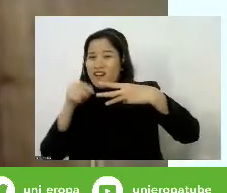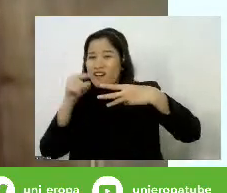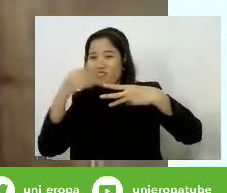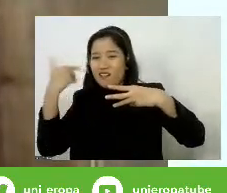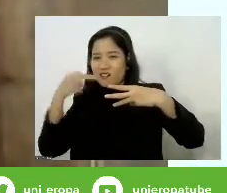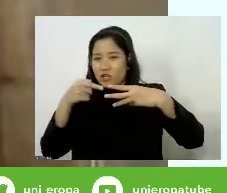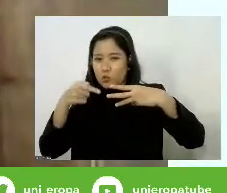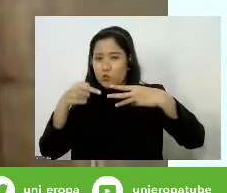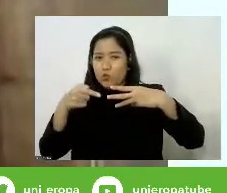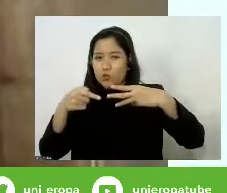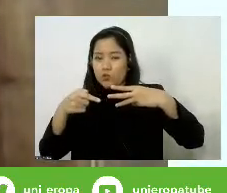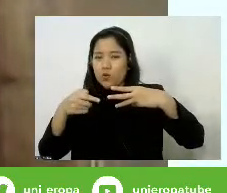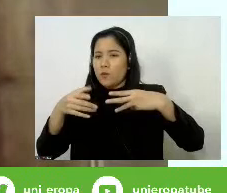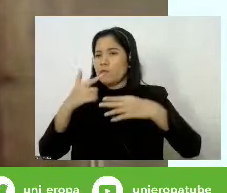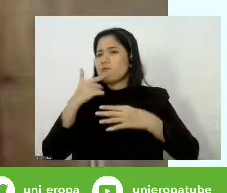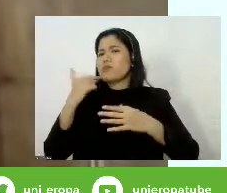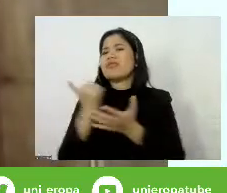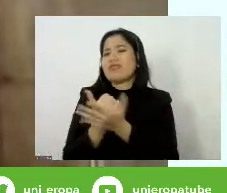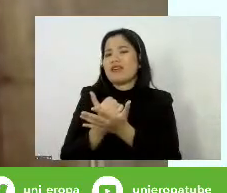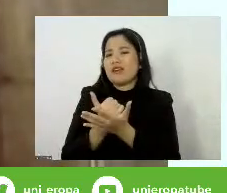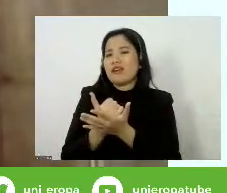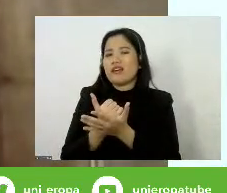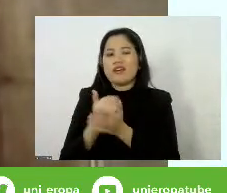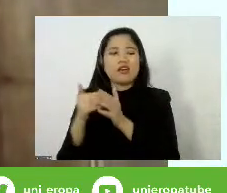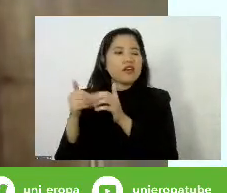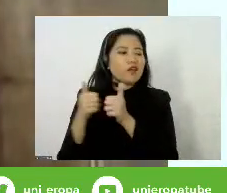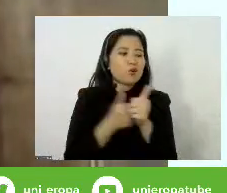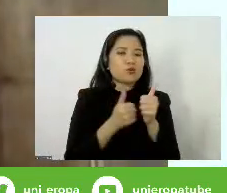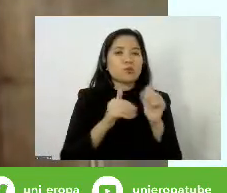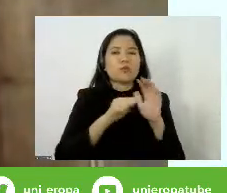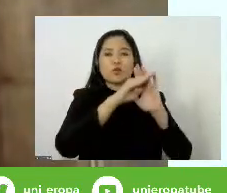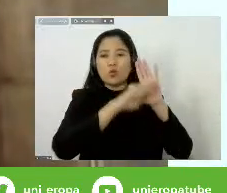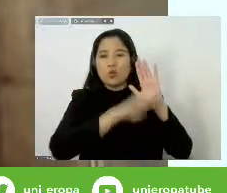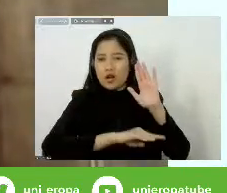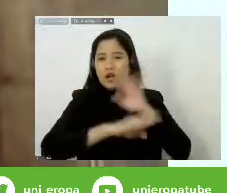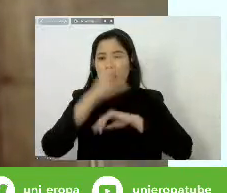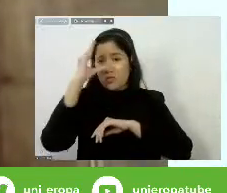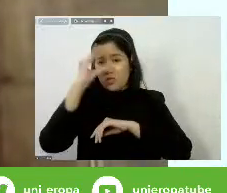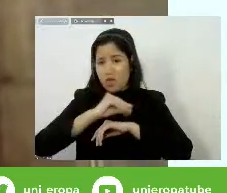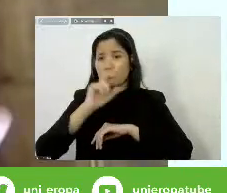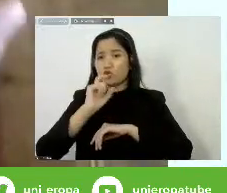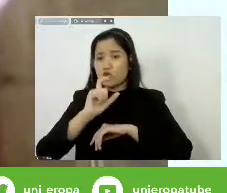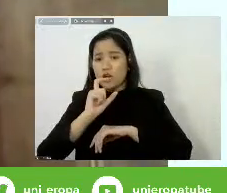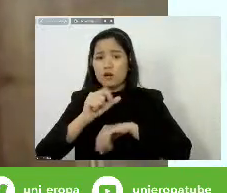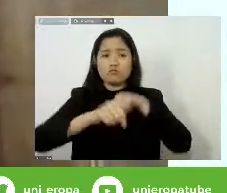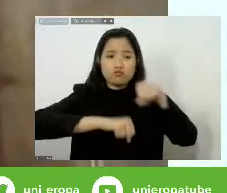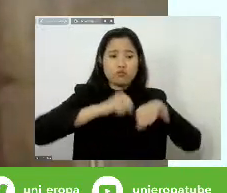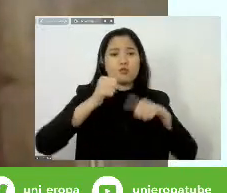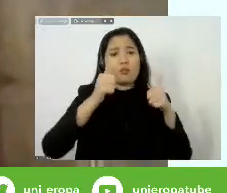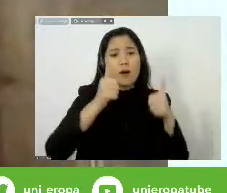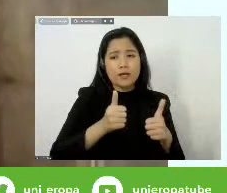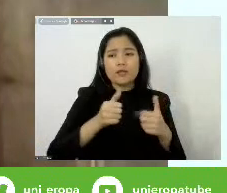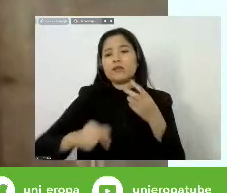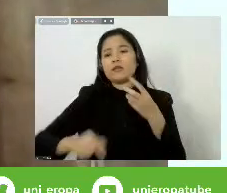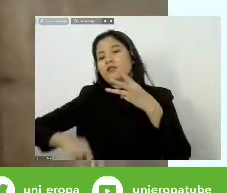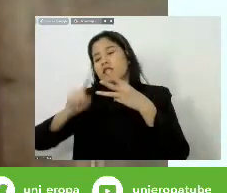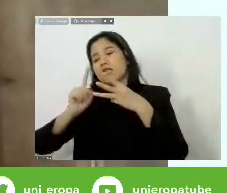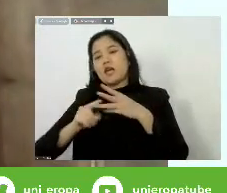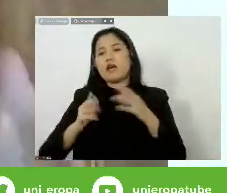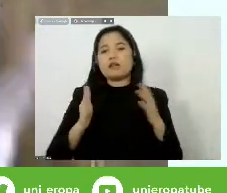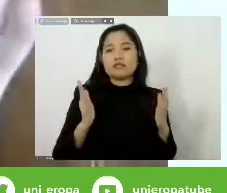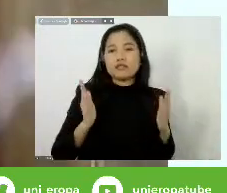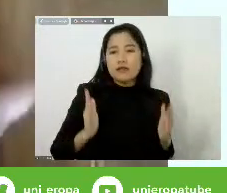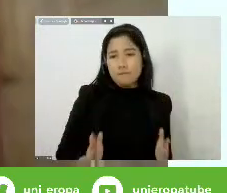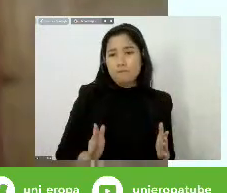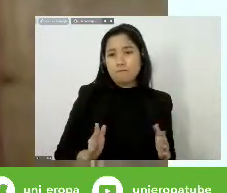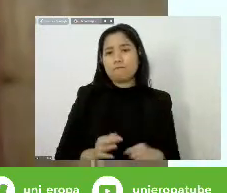bekal yang sangat penting mentaati aturan mengetahui bagaimana berkendara yang baik yang ketiga adalah perilaku adab sopan santun